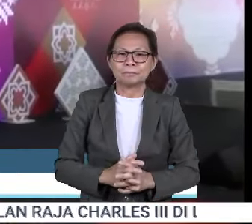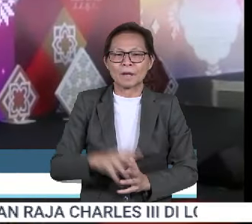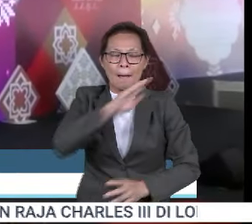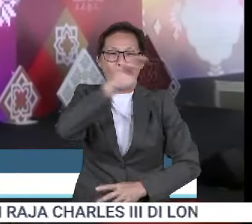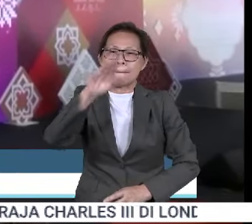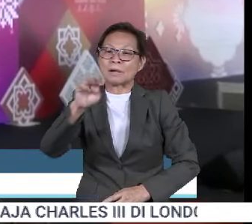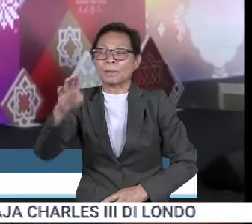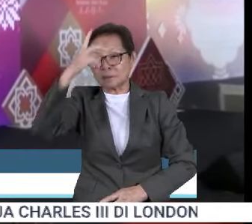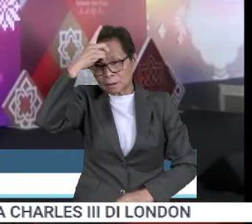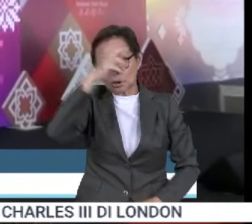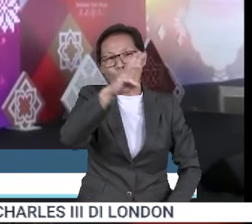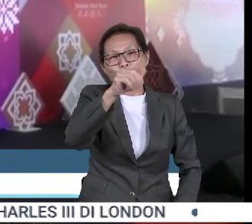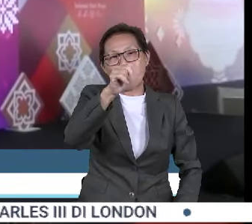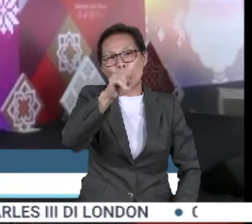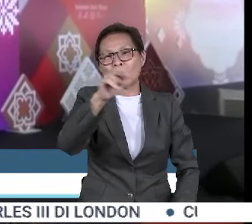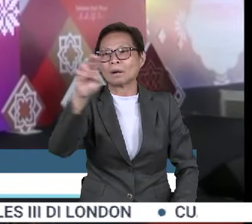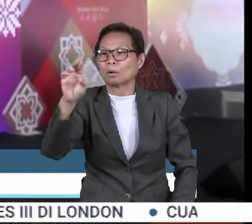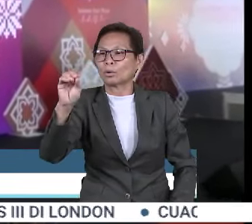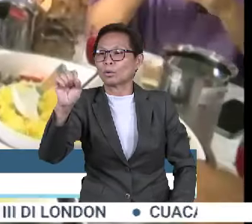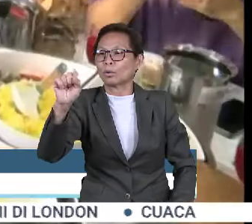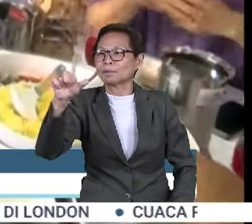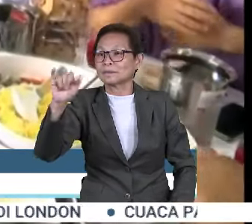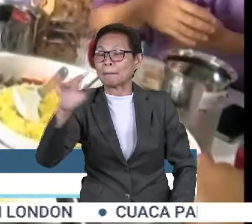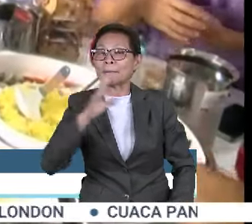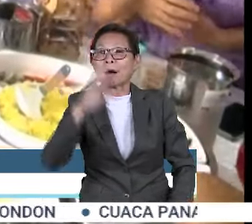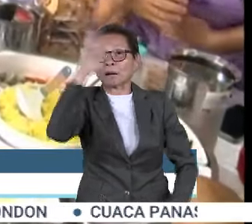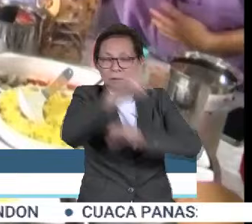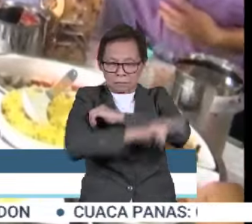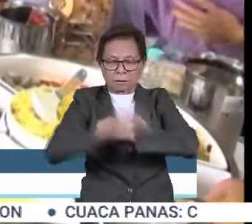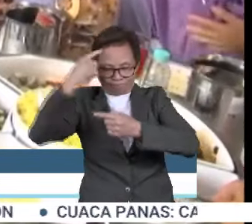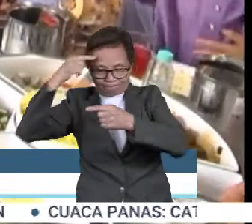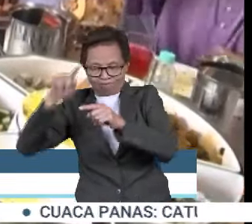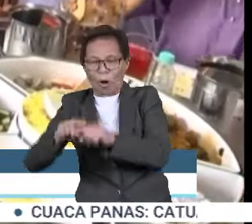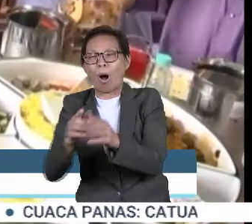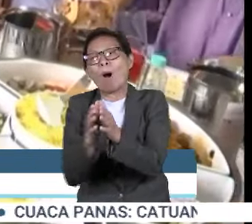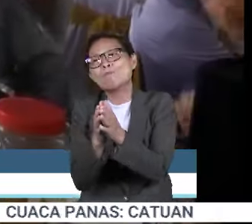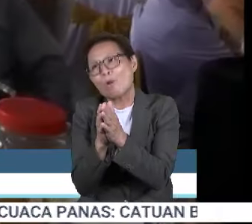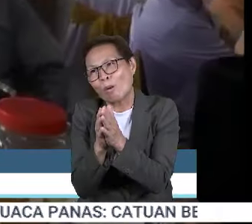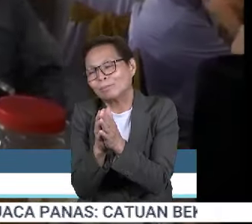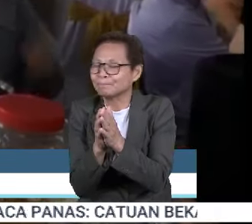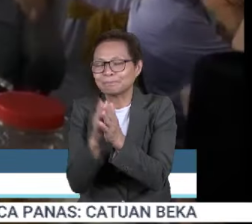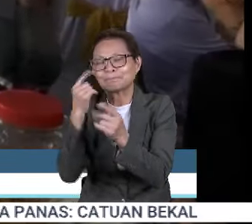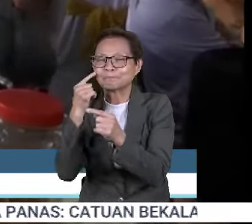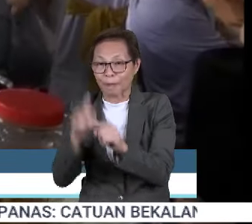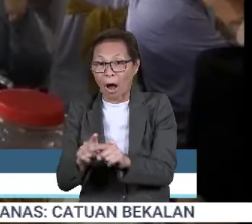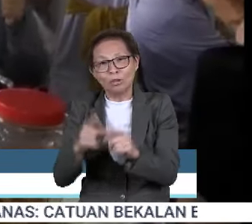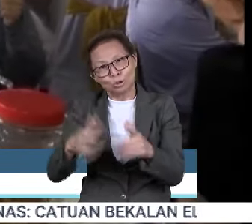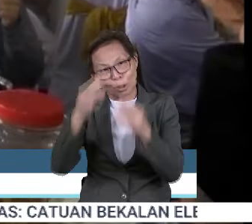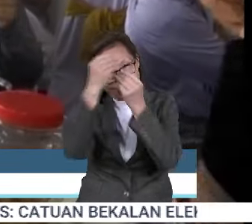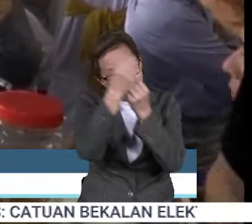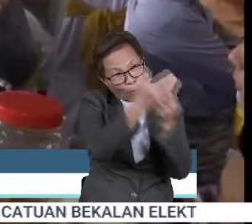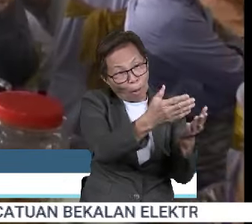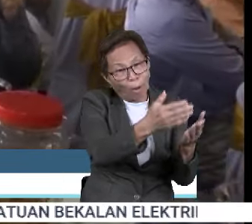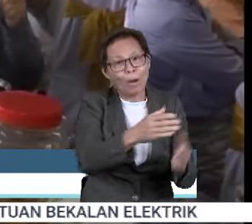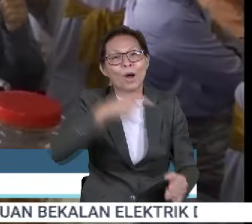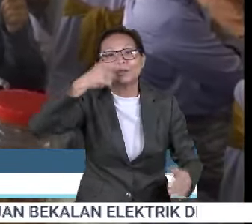Menteri Besar Datuk Seri Wan Rosti Wan Ismail berkata kerajaan negeri setuju dengan permohonan tersebut. Perkara itu sudah dimaklumkan